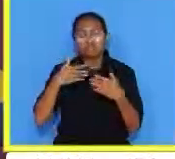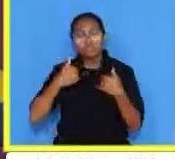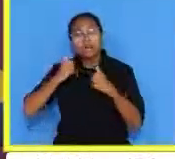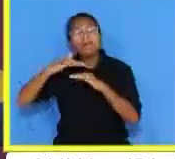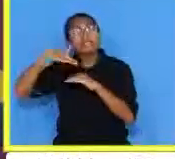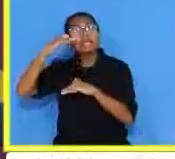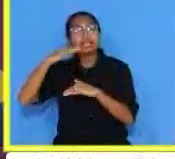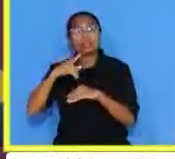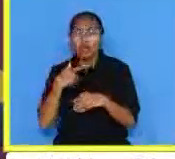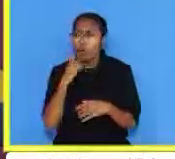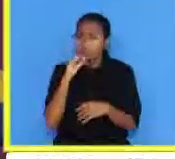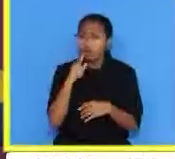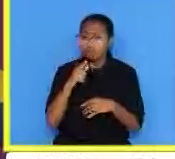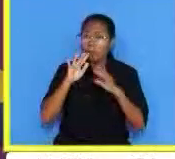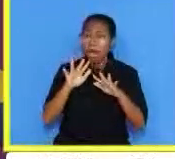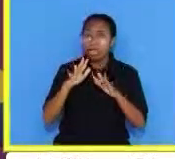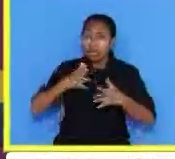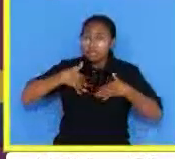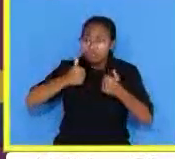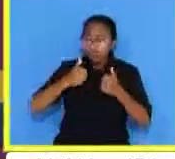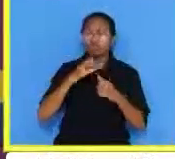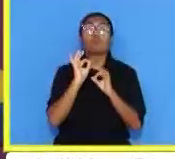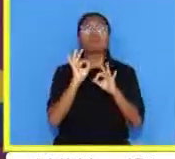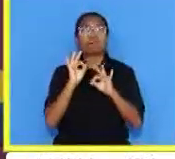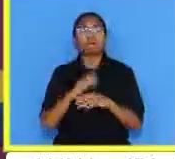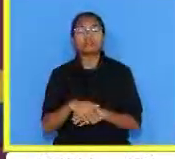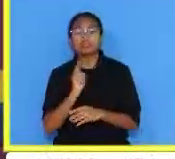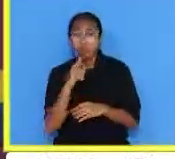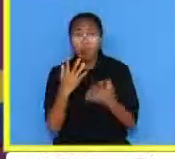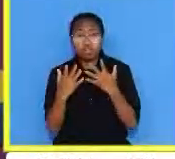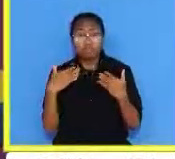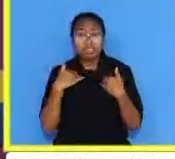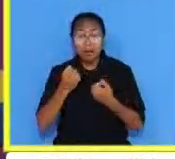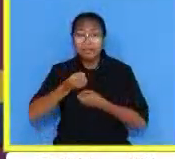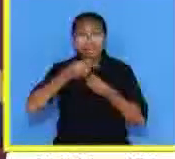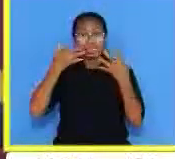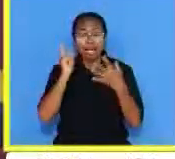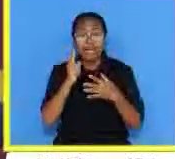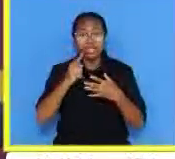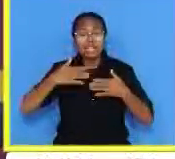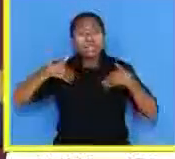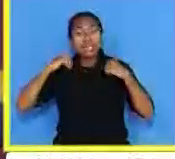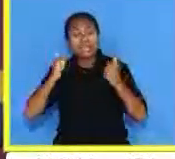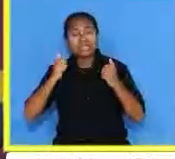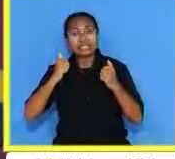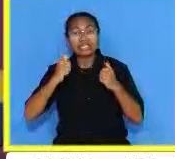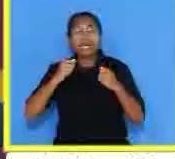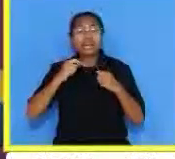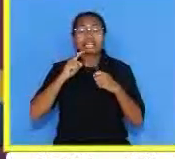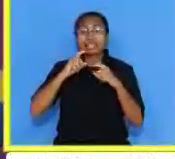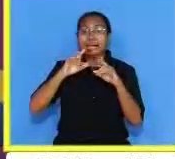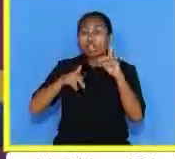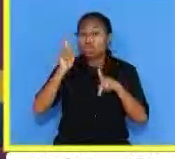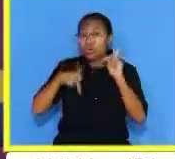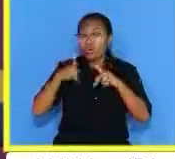semakin banyak yang sembuh. Baik, terima kasih Bu. Mungkin Ibu bisa menjelaskan juga dari Dinas Kesehatan Provinsi Nusa Tenggara Timur,